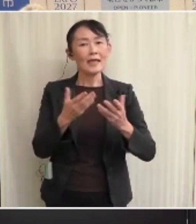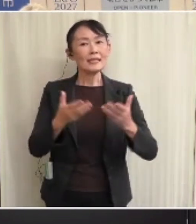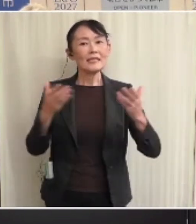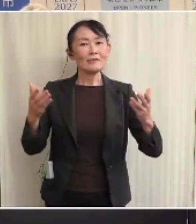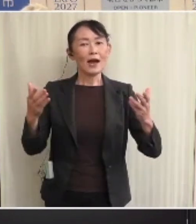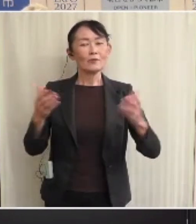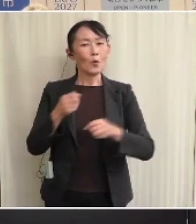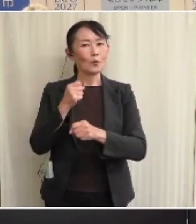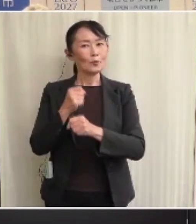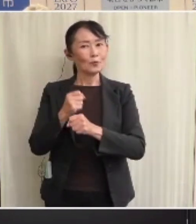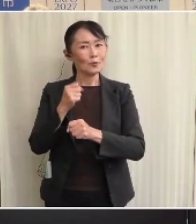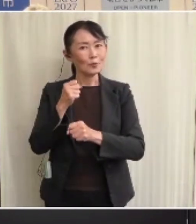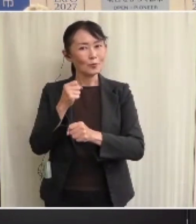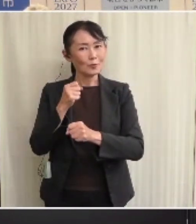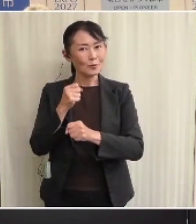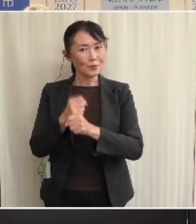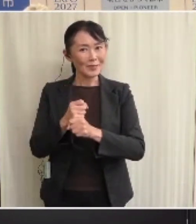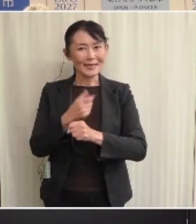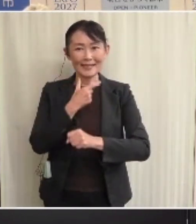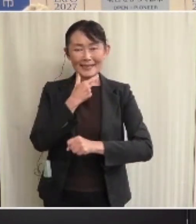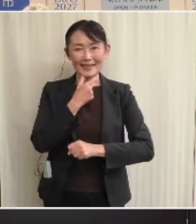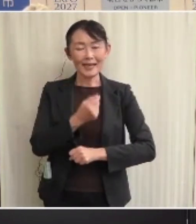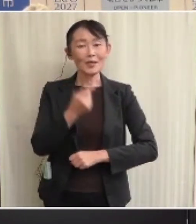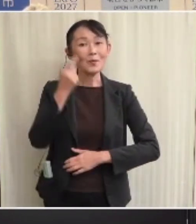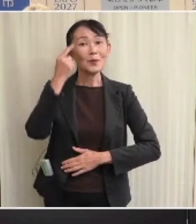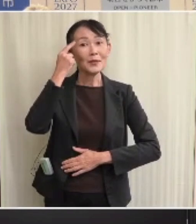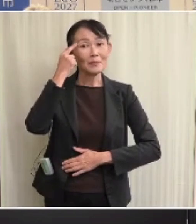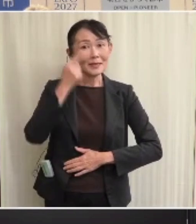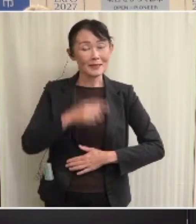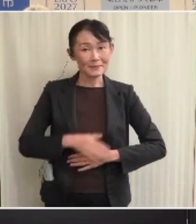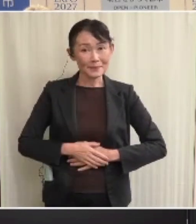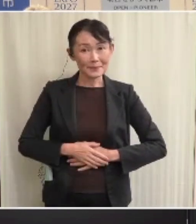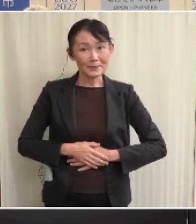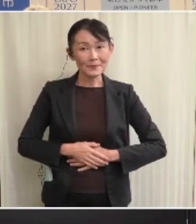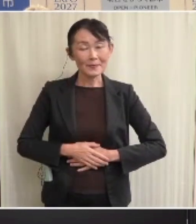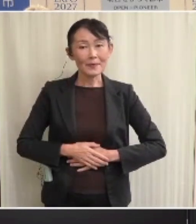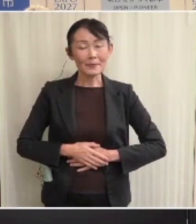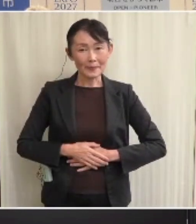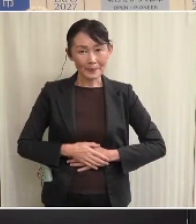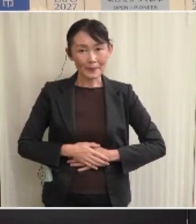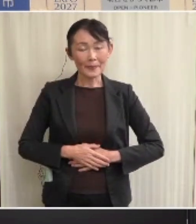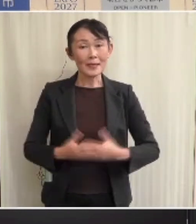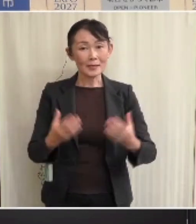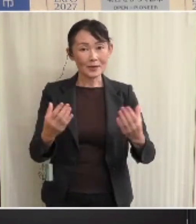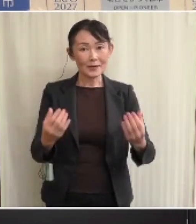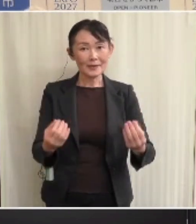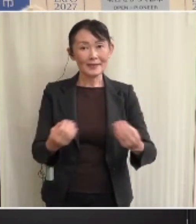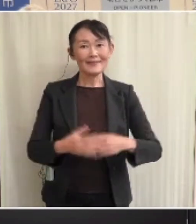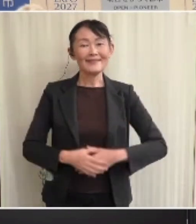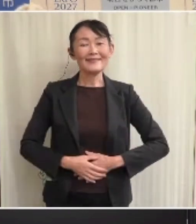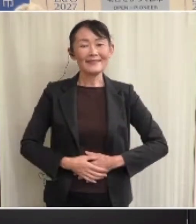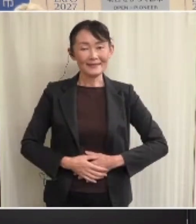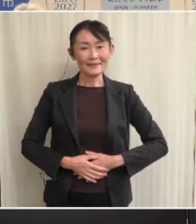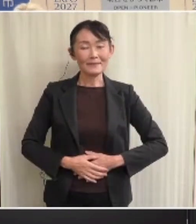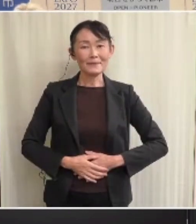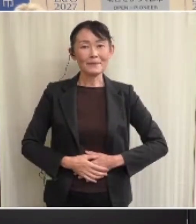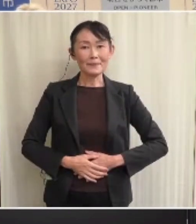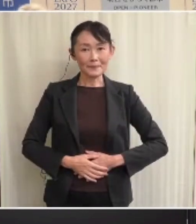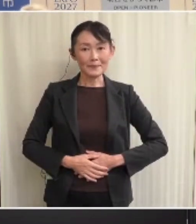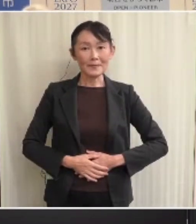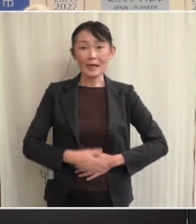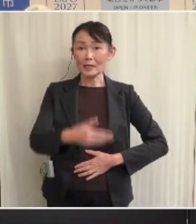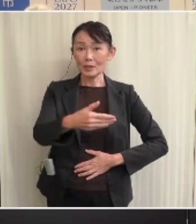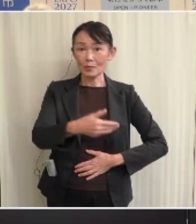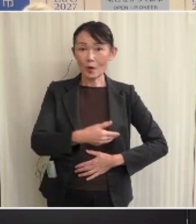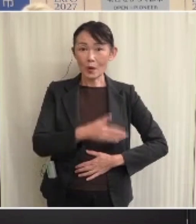の創出などにつなげていきたいというふうに考えております。私からの説明は以上です。 はい、それではこの件についてご